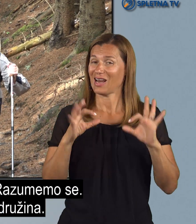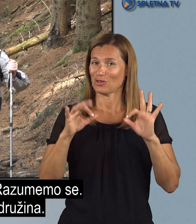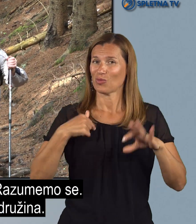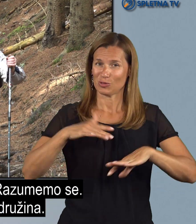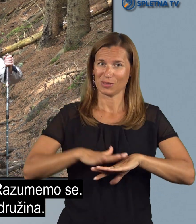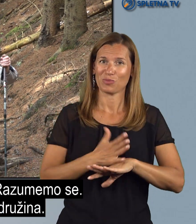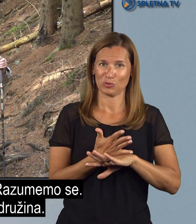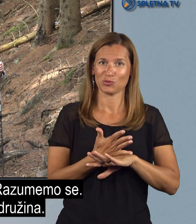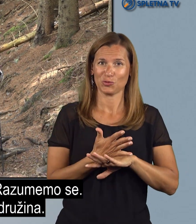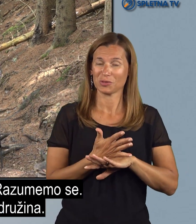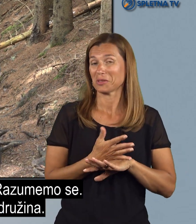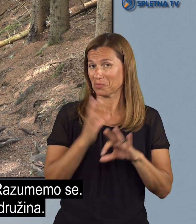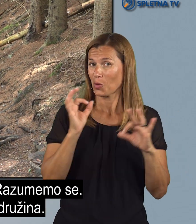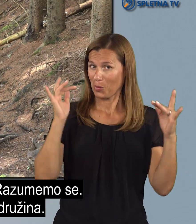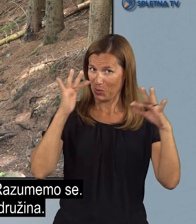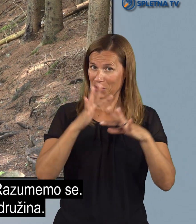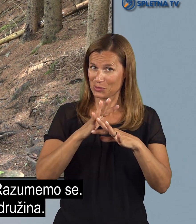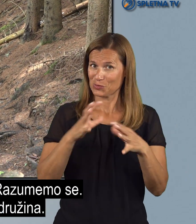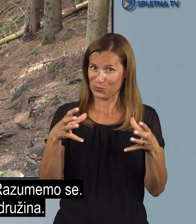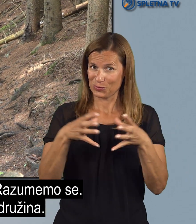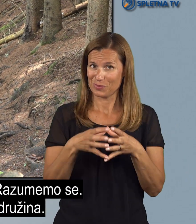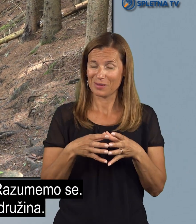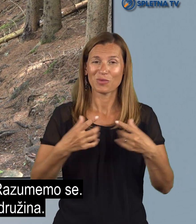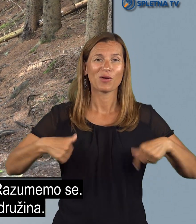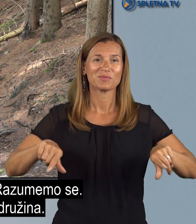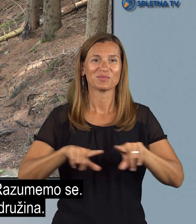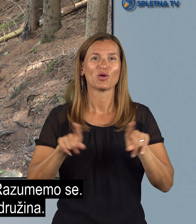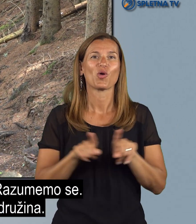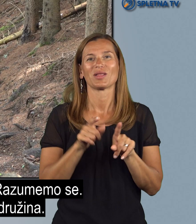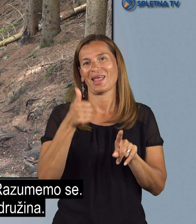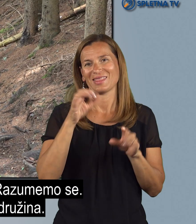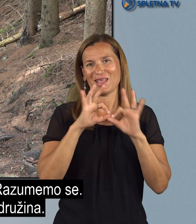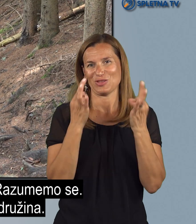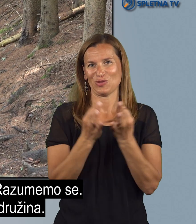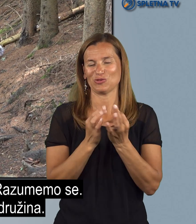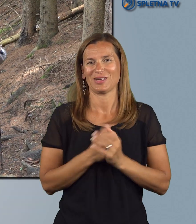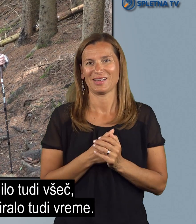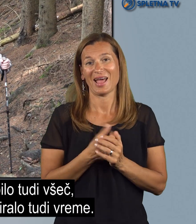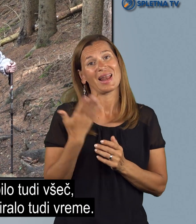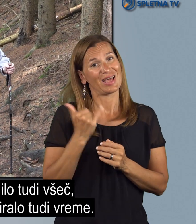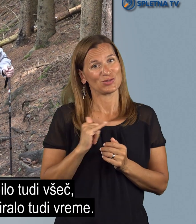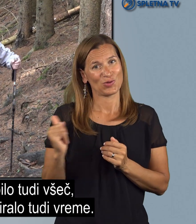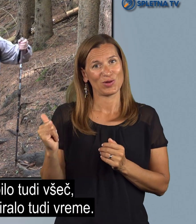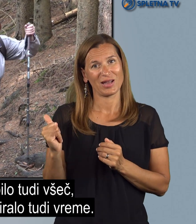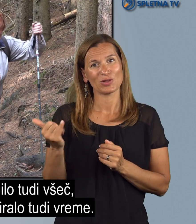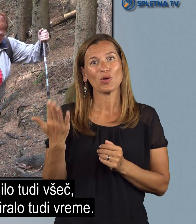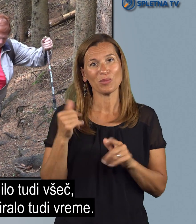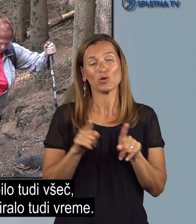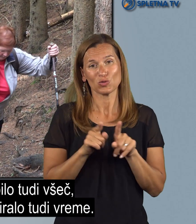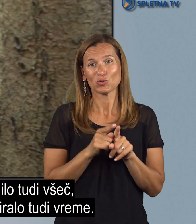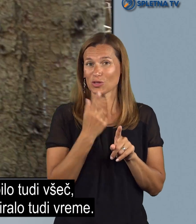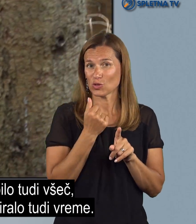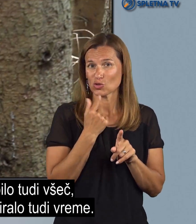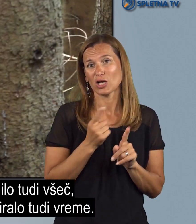se počutim, se razumemo, smo vsi kot ena družina. Lansko leto mi je bilo tudi